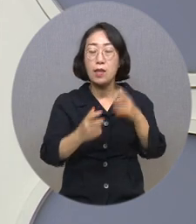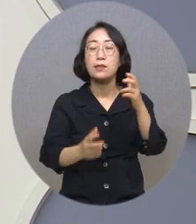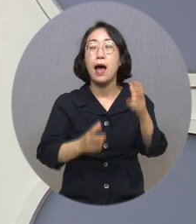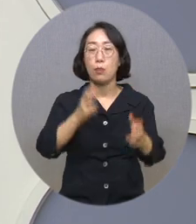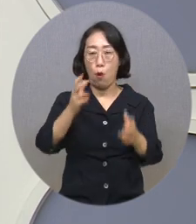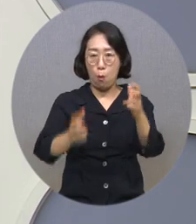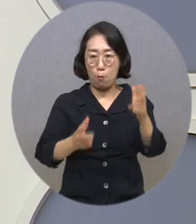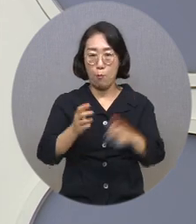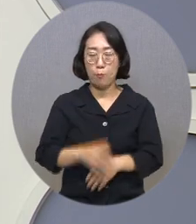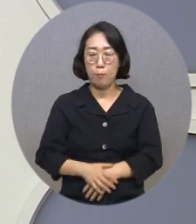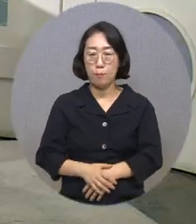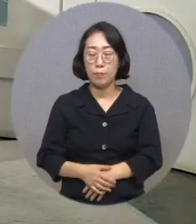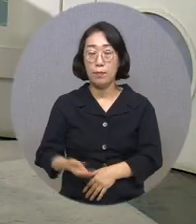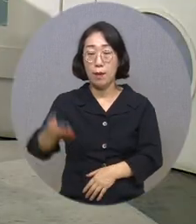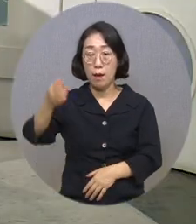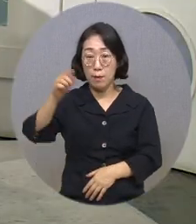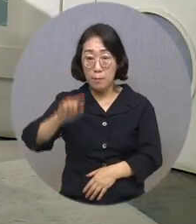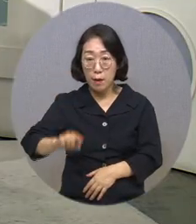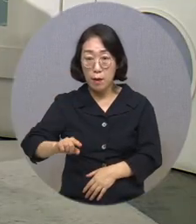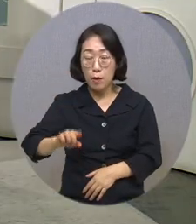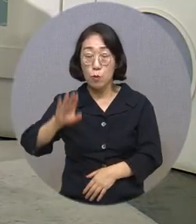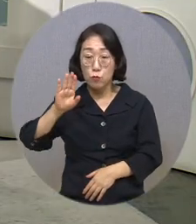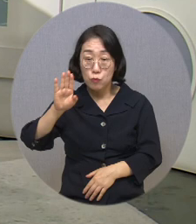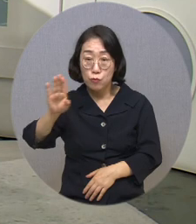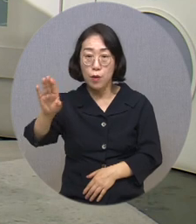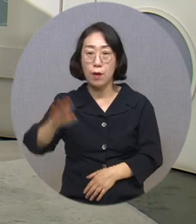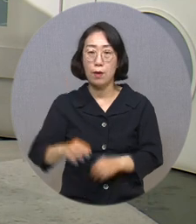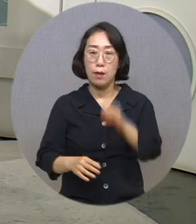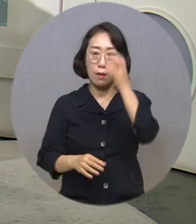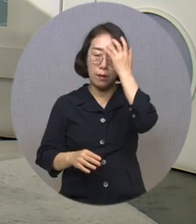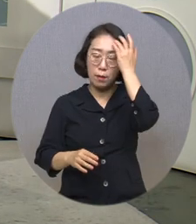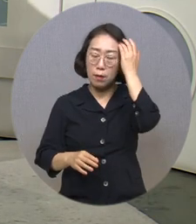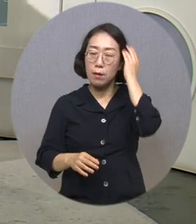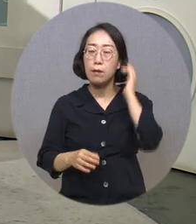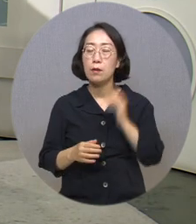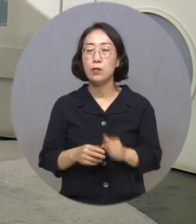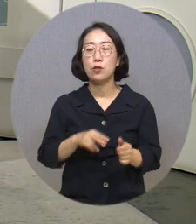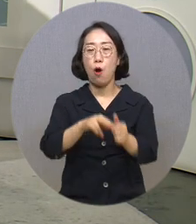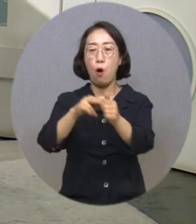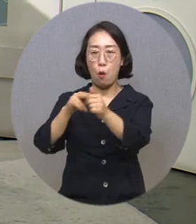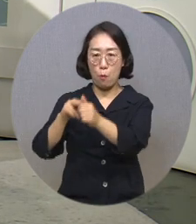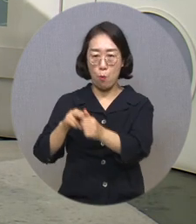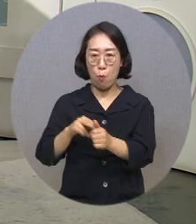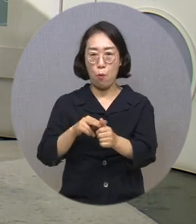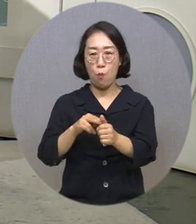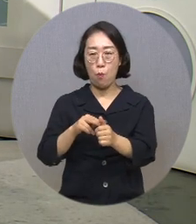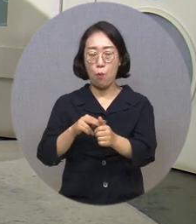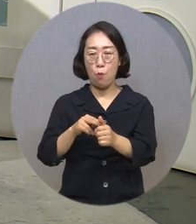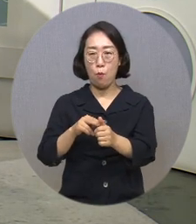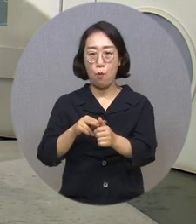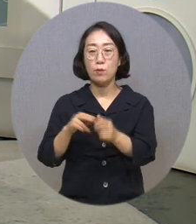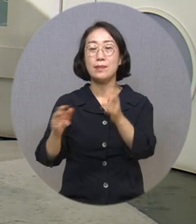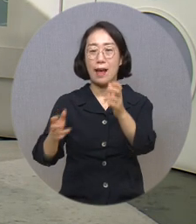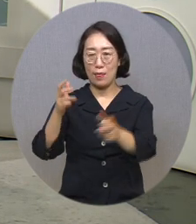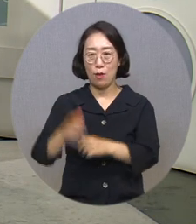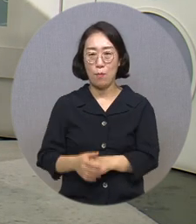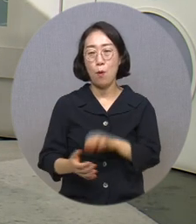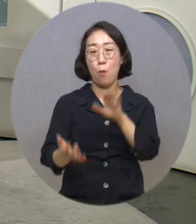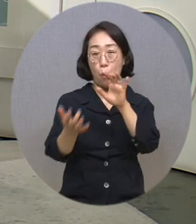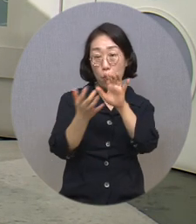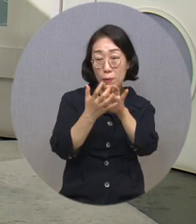사실은. 그다음에 이게 이제 점점 오면서 예, 정보화 산업이라는 것까지 갑니다, 이제.